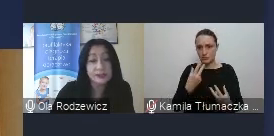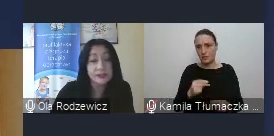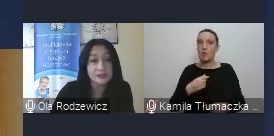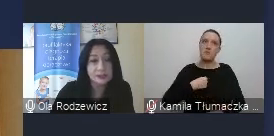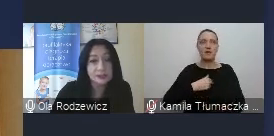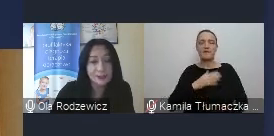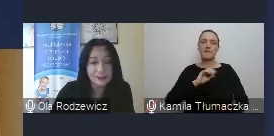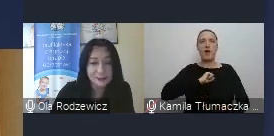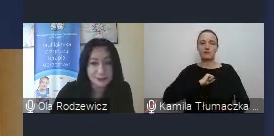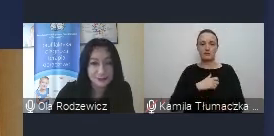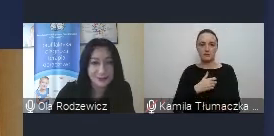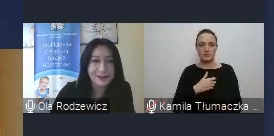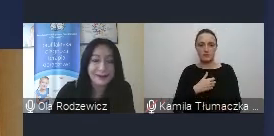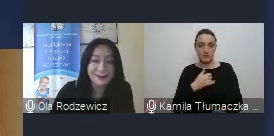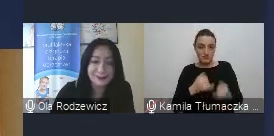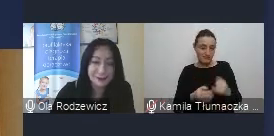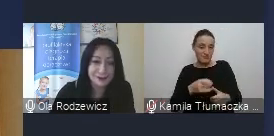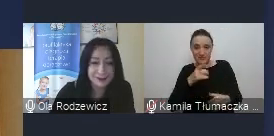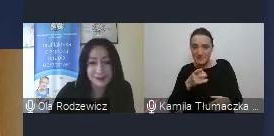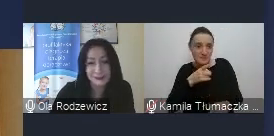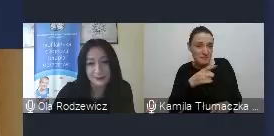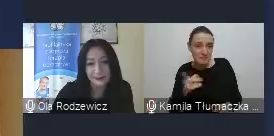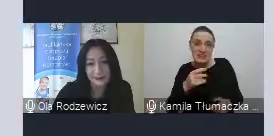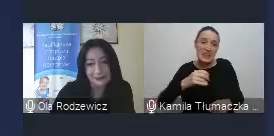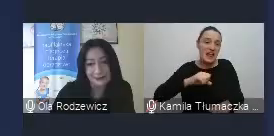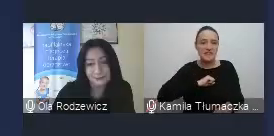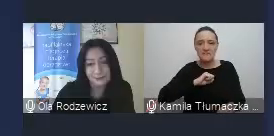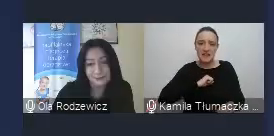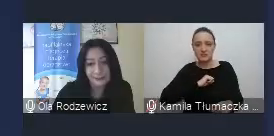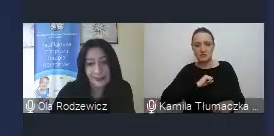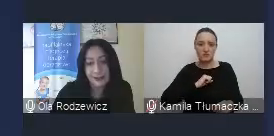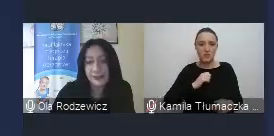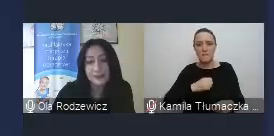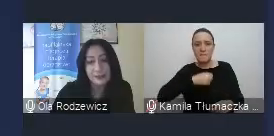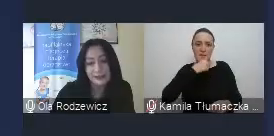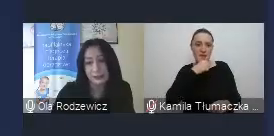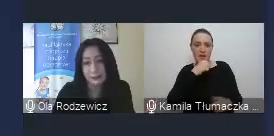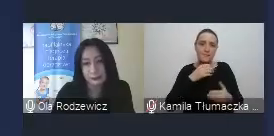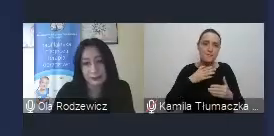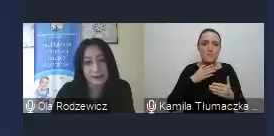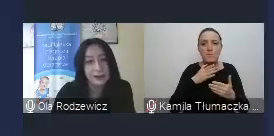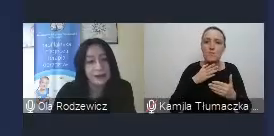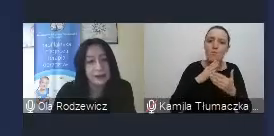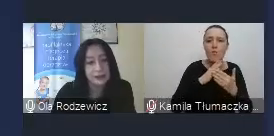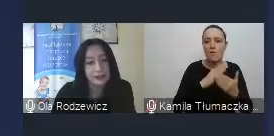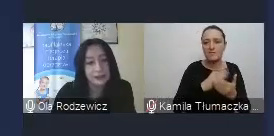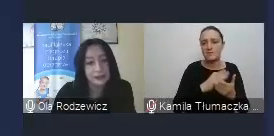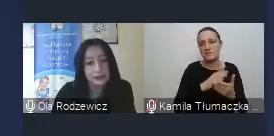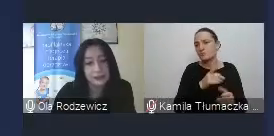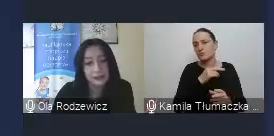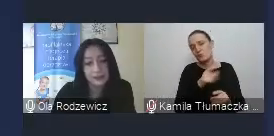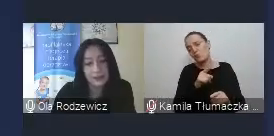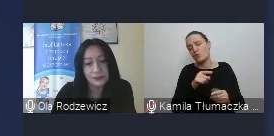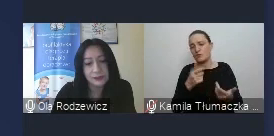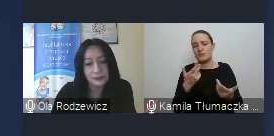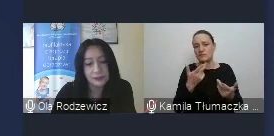fajni, nawet jak jesteśmy najfajniejszymi na świecie facetkami z poradni. Ja Państwu bardzo dziękuję.